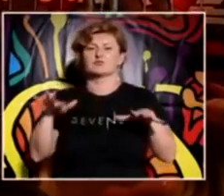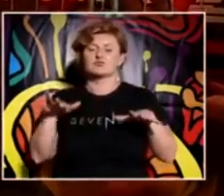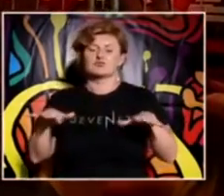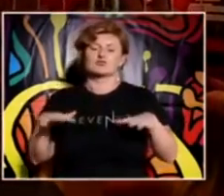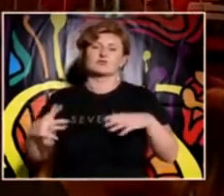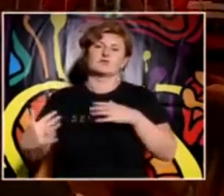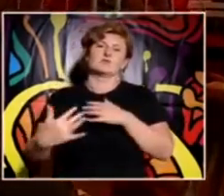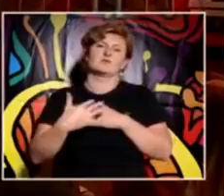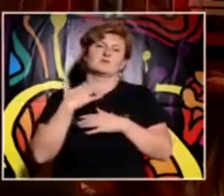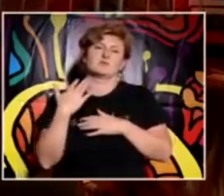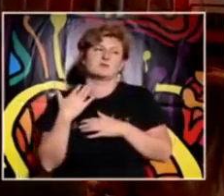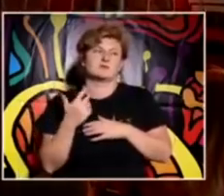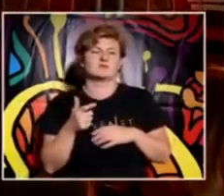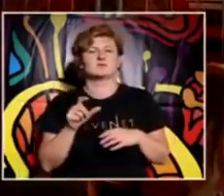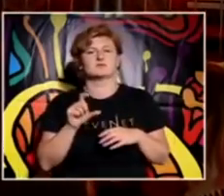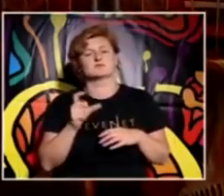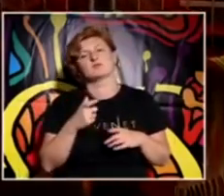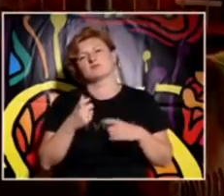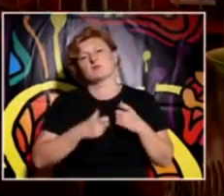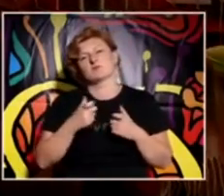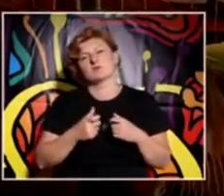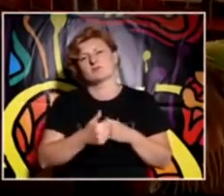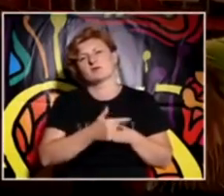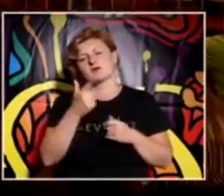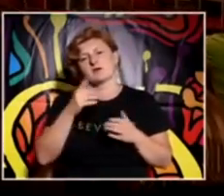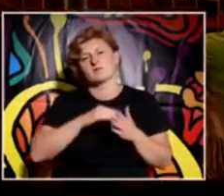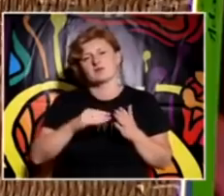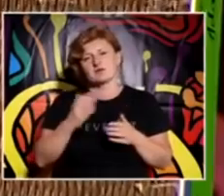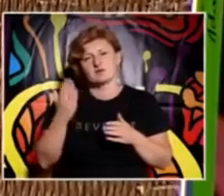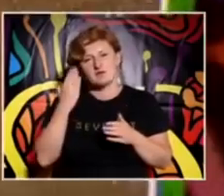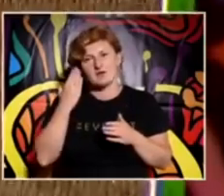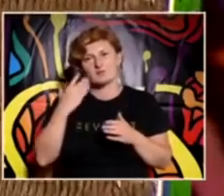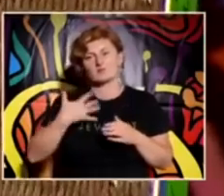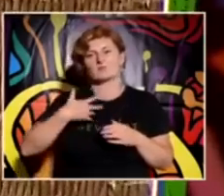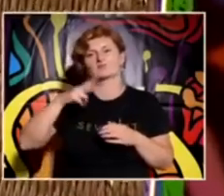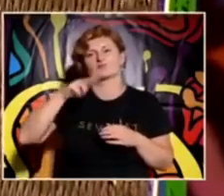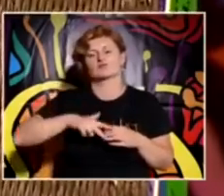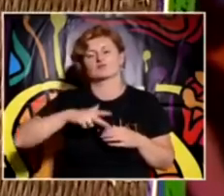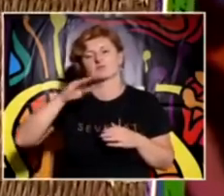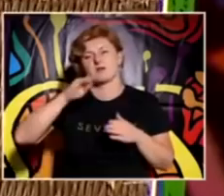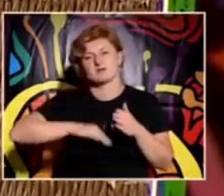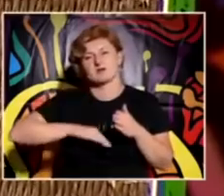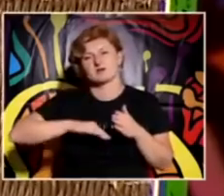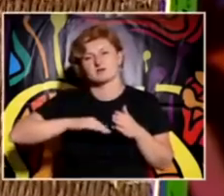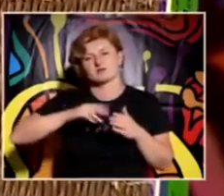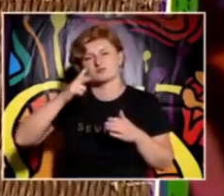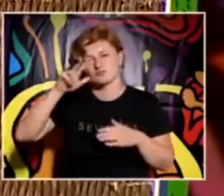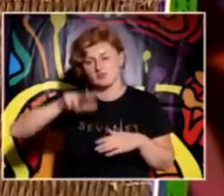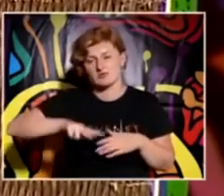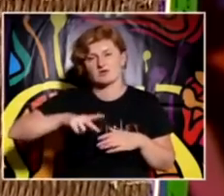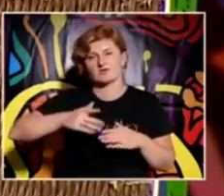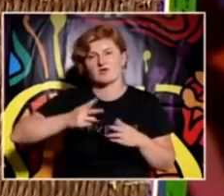zrobiłam kilka miesięcy temu, bo miałam jeszcze 3-miesięczny okres wypowiedzenia. Miała wpływ chyba jedna osoba, którą poznałam w hostelu. W